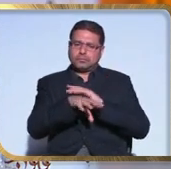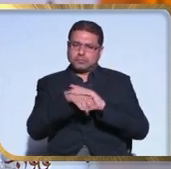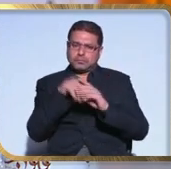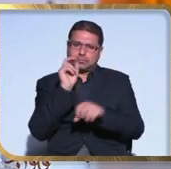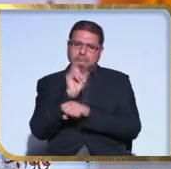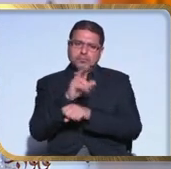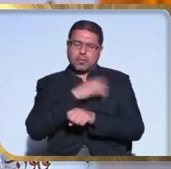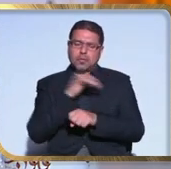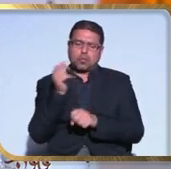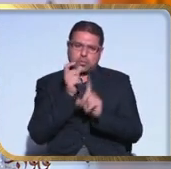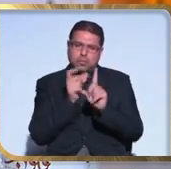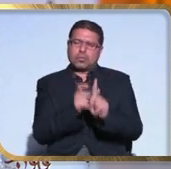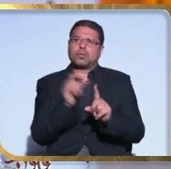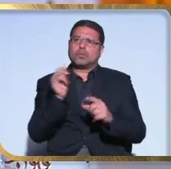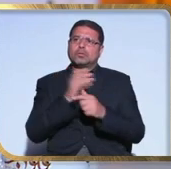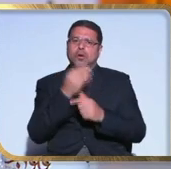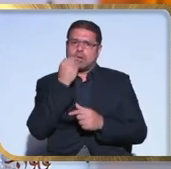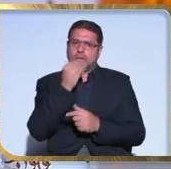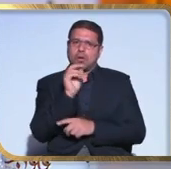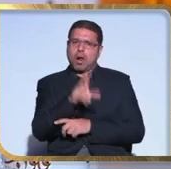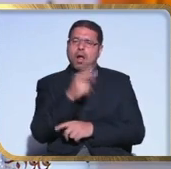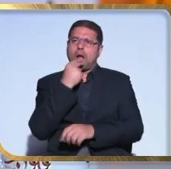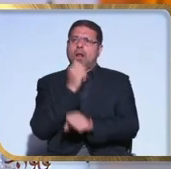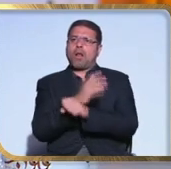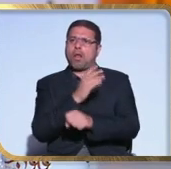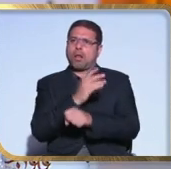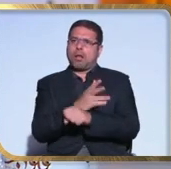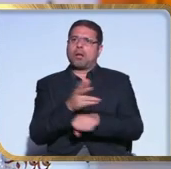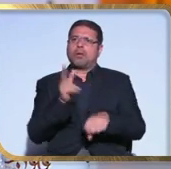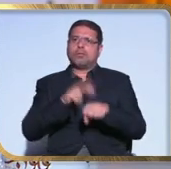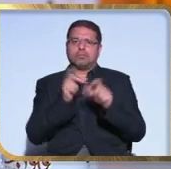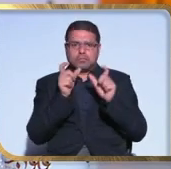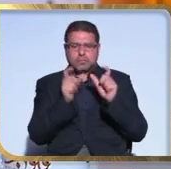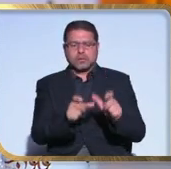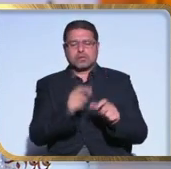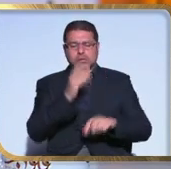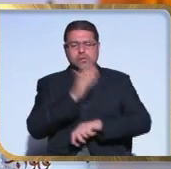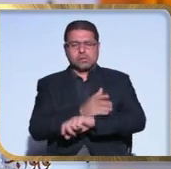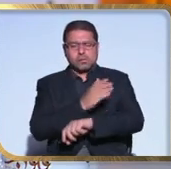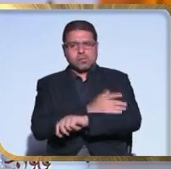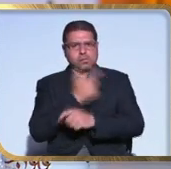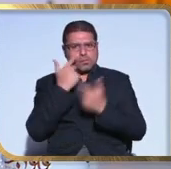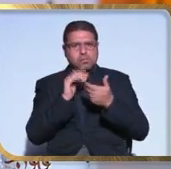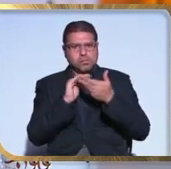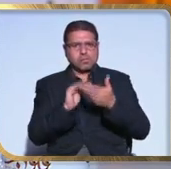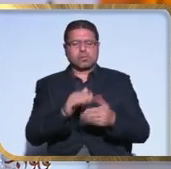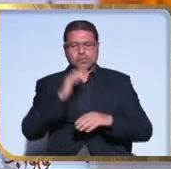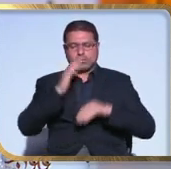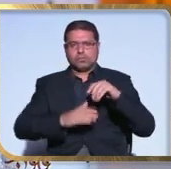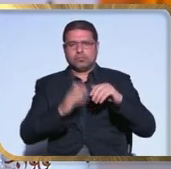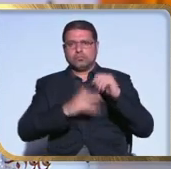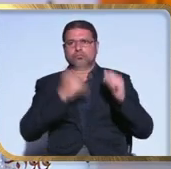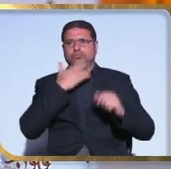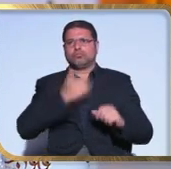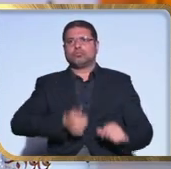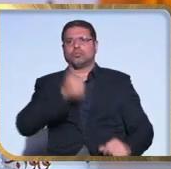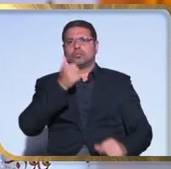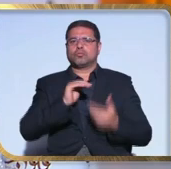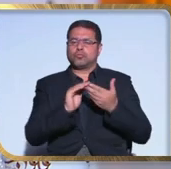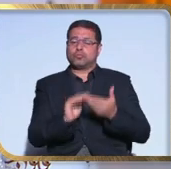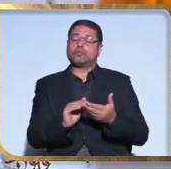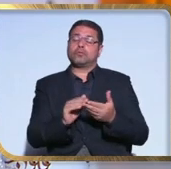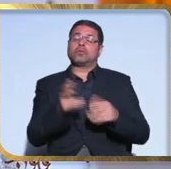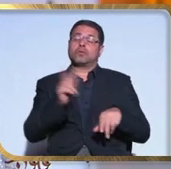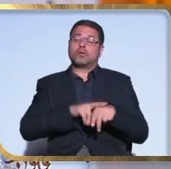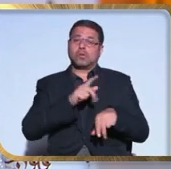بمدى اهتمامنا بيه اولا اطعامهم حلال ثانيا رعايتهم وتعاهده بالتربيه واحسان التربيه